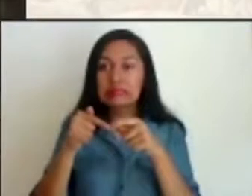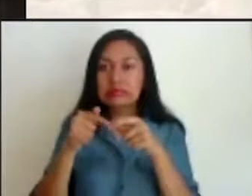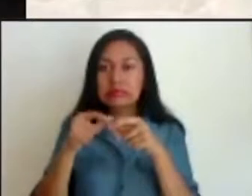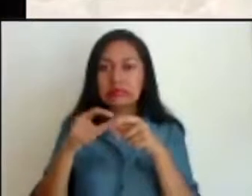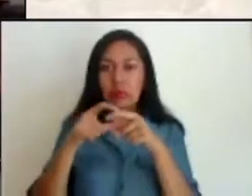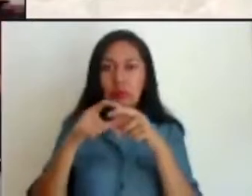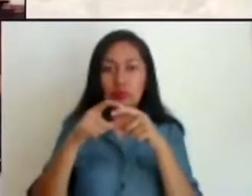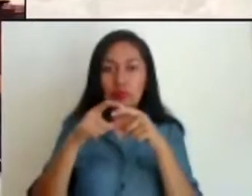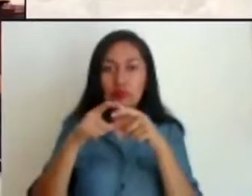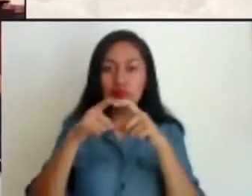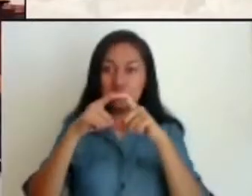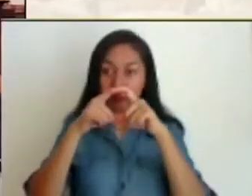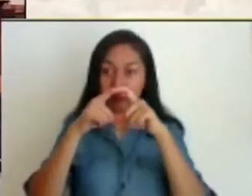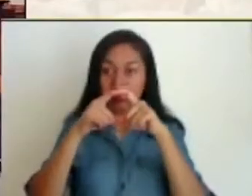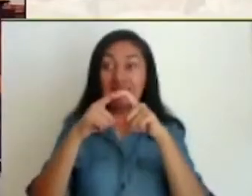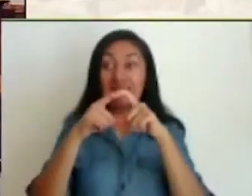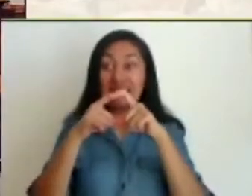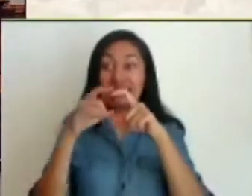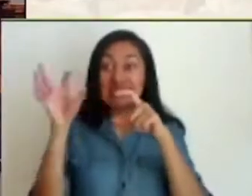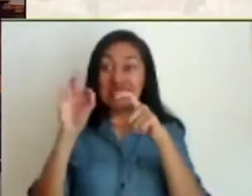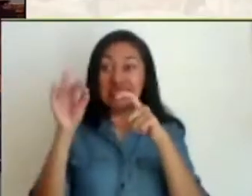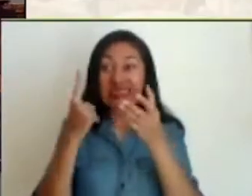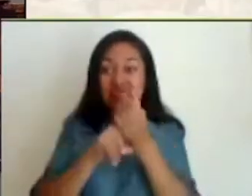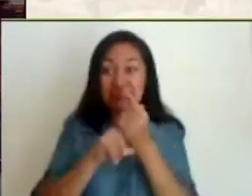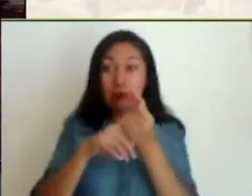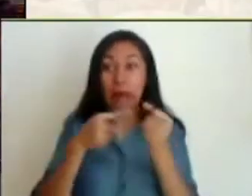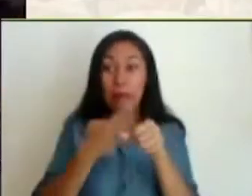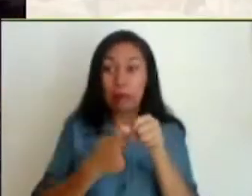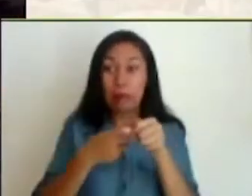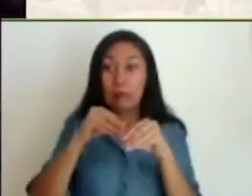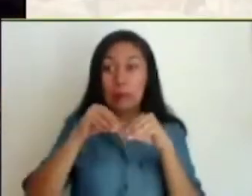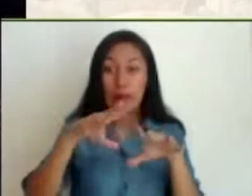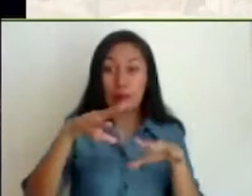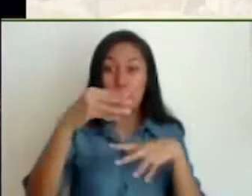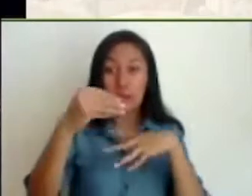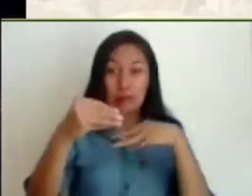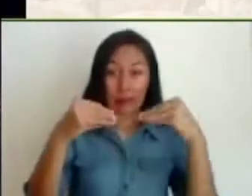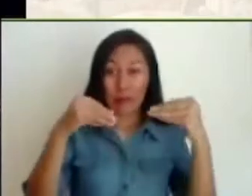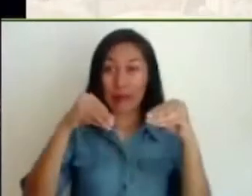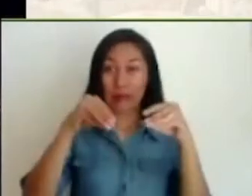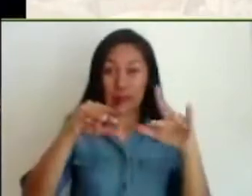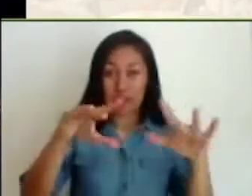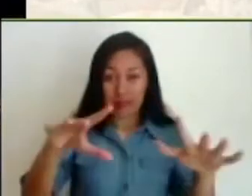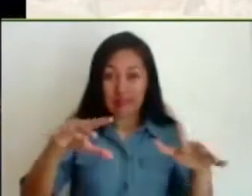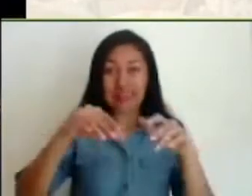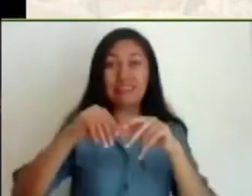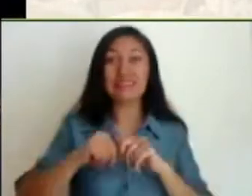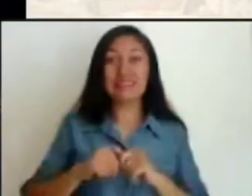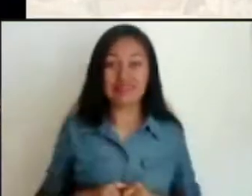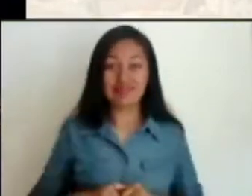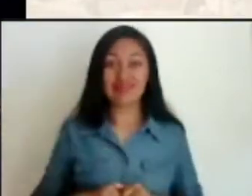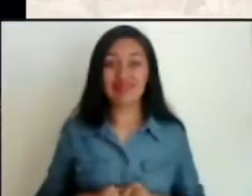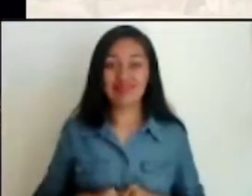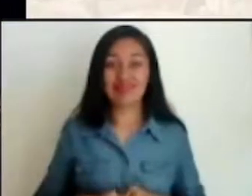Una delle epidemie più gravi, ancora oggi ricordata a Venezia dalla pietà cittadina, con la popolare festa del